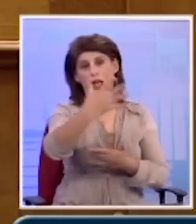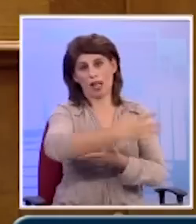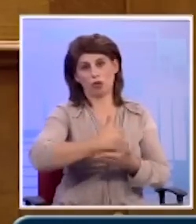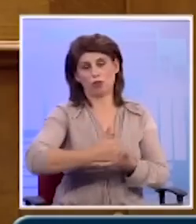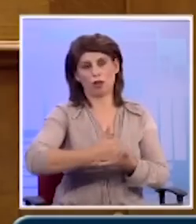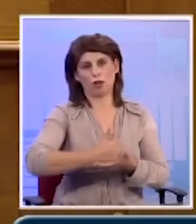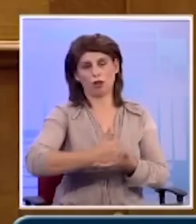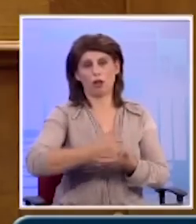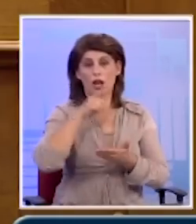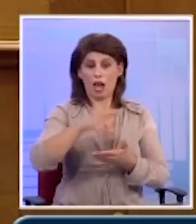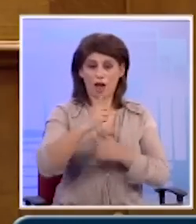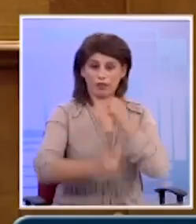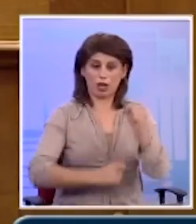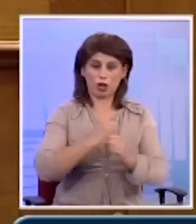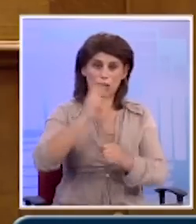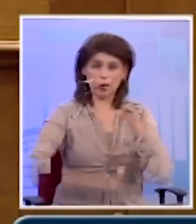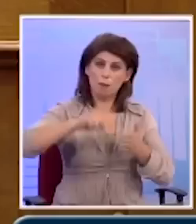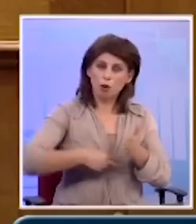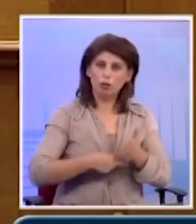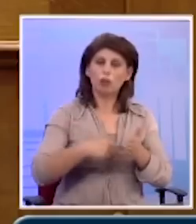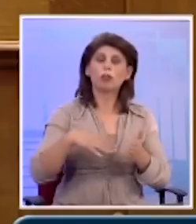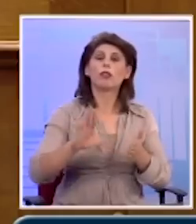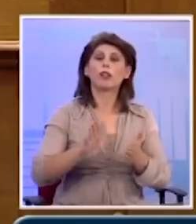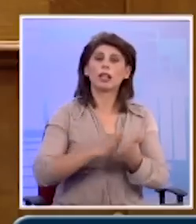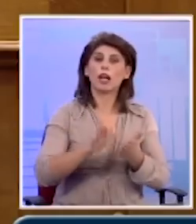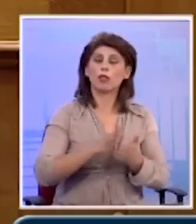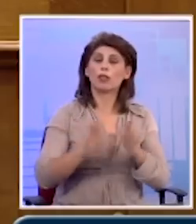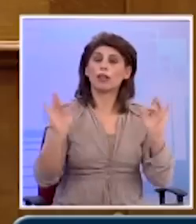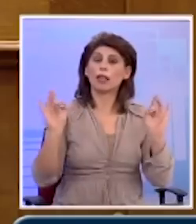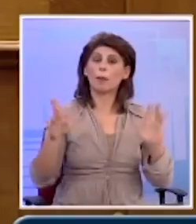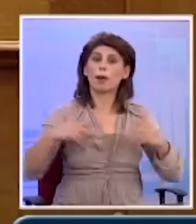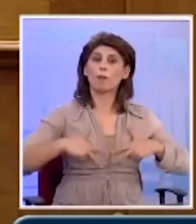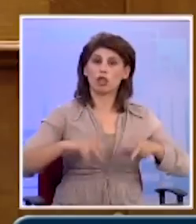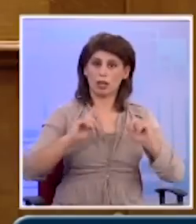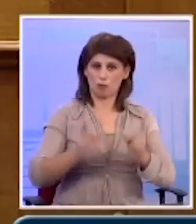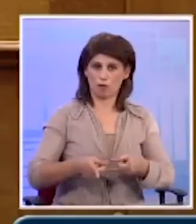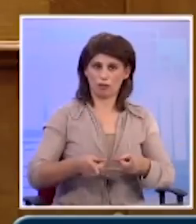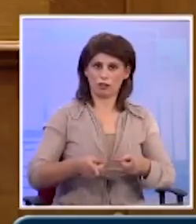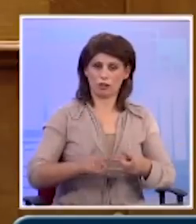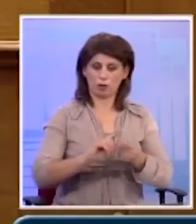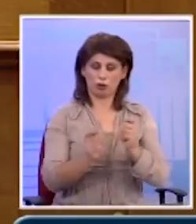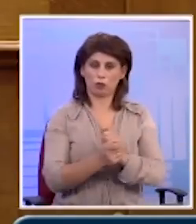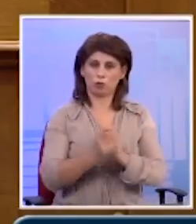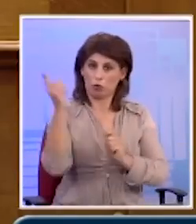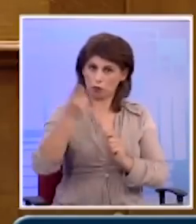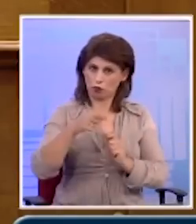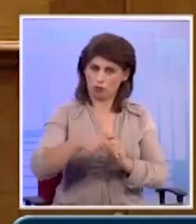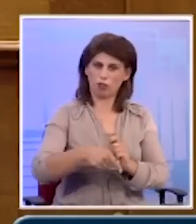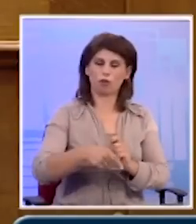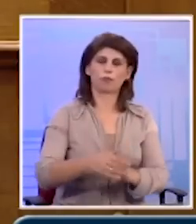αυτά τα χρόνια του μνημονίου, δεδομένου μάλιστα ότι δεν έχει εκδοθεί οποιαδήποτε υπουργική απόφαση που να τροποποιεί το ποσοστό